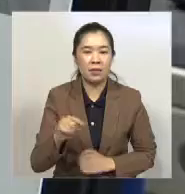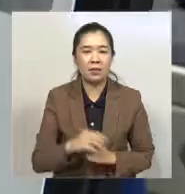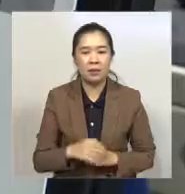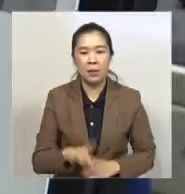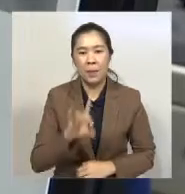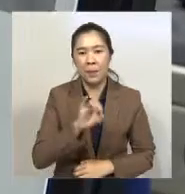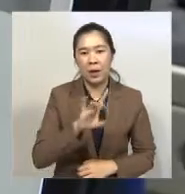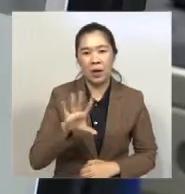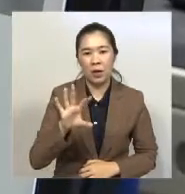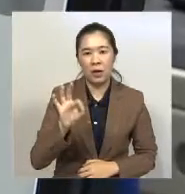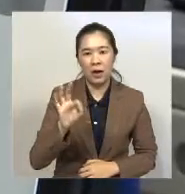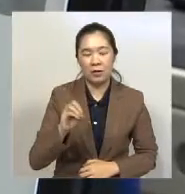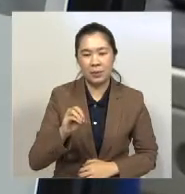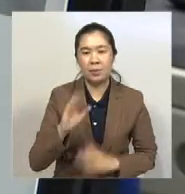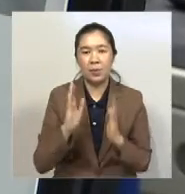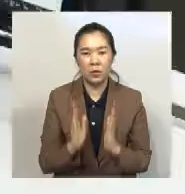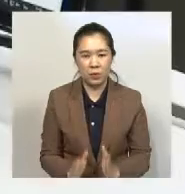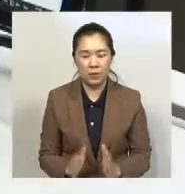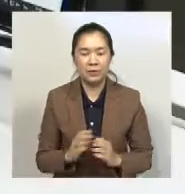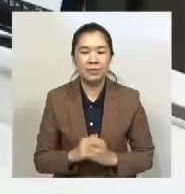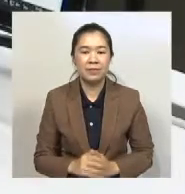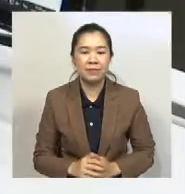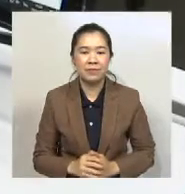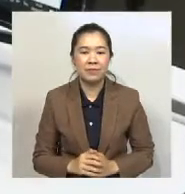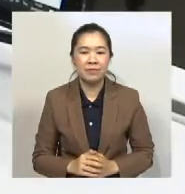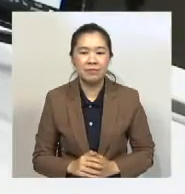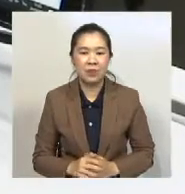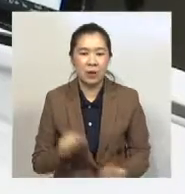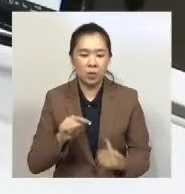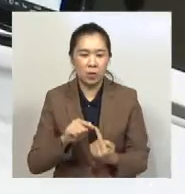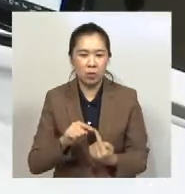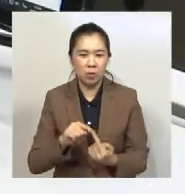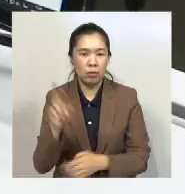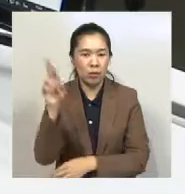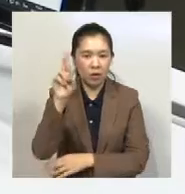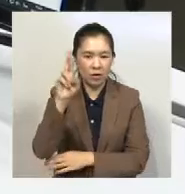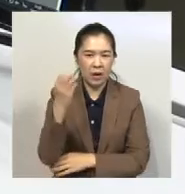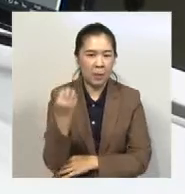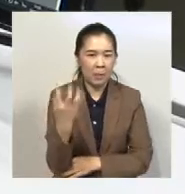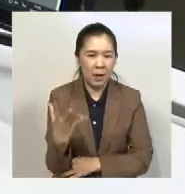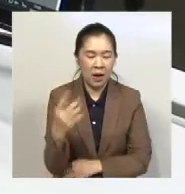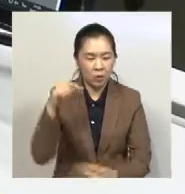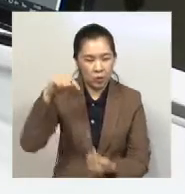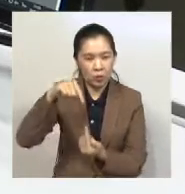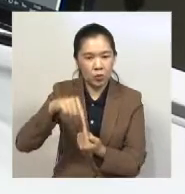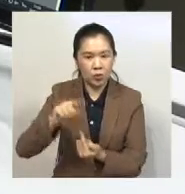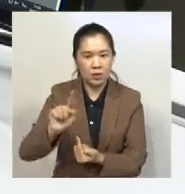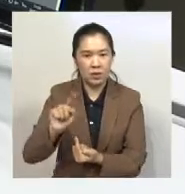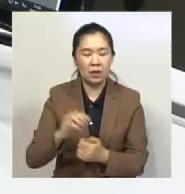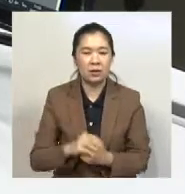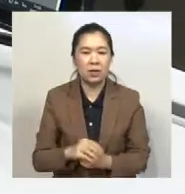ละ890คนค่ะส่วนใหญ่ฝ่าฝืนในช่วงกลางวันเนี่ยมากที่สุดโดยจุดที่ฝ่าฝืนมากที่สุ